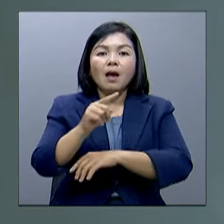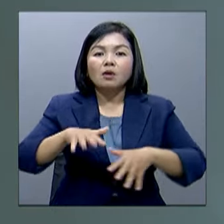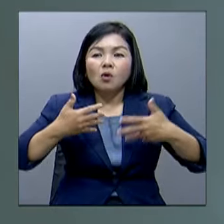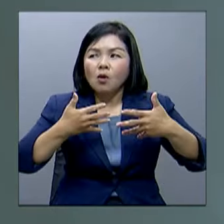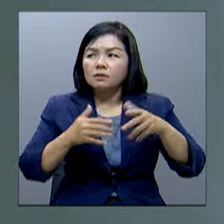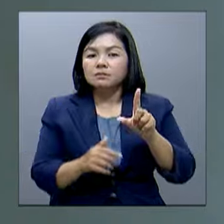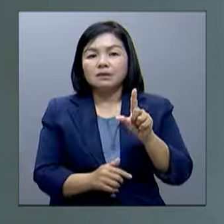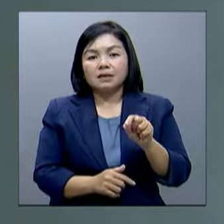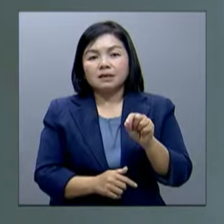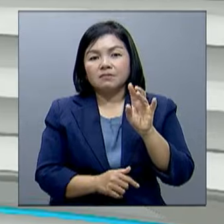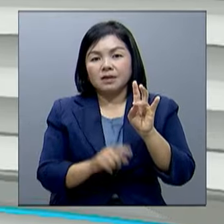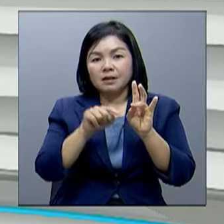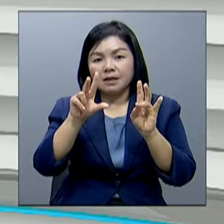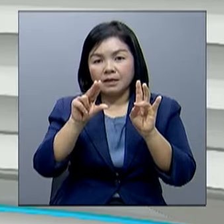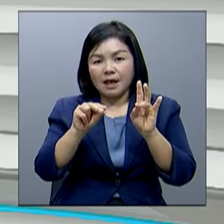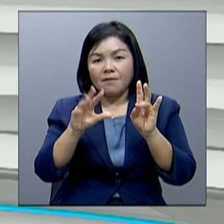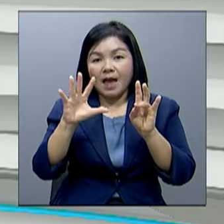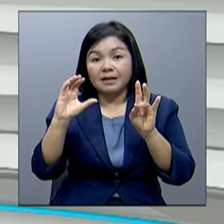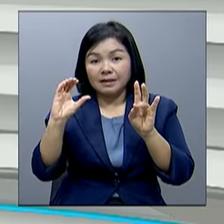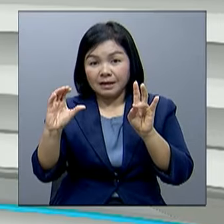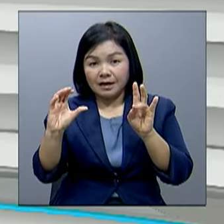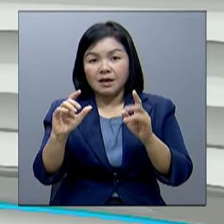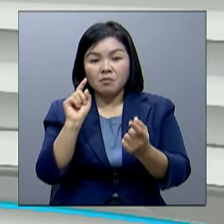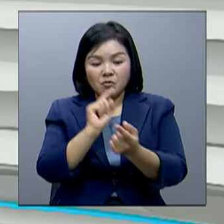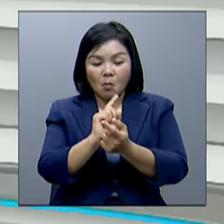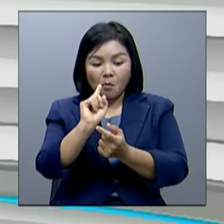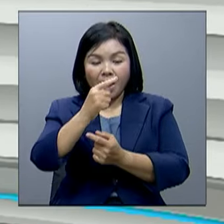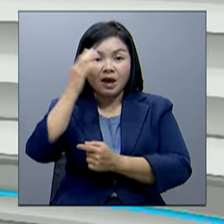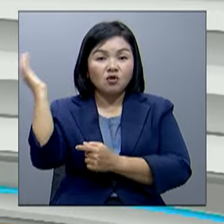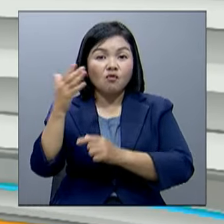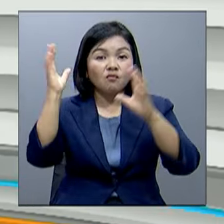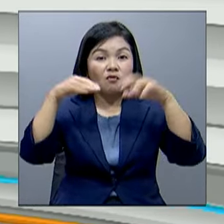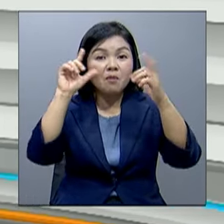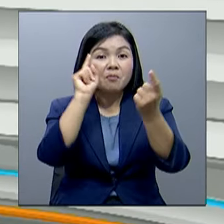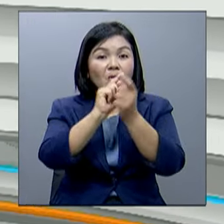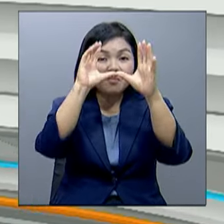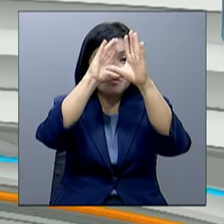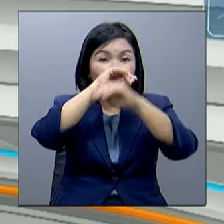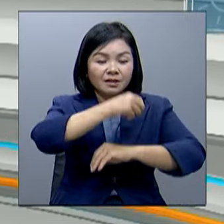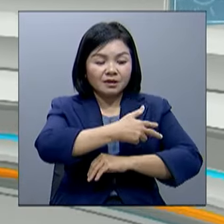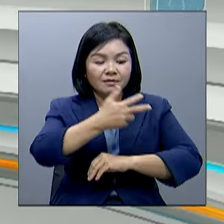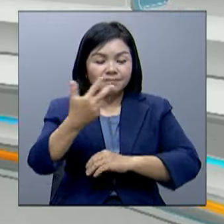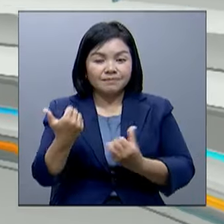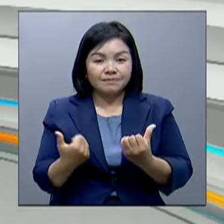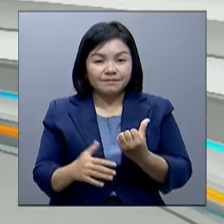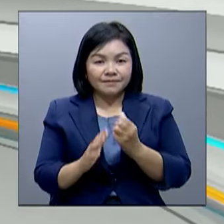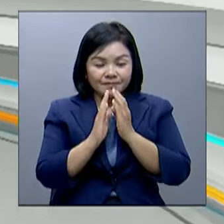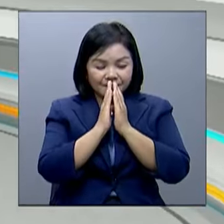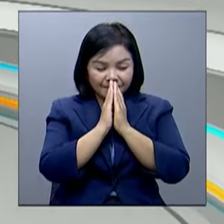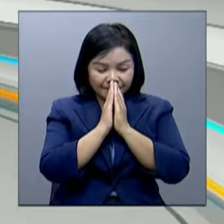35 องศาเซลเซีสคณผชมสามาถกบมาติดตามพยากรอากาศได้ใหม่ในข่าวขั้นไทยPBS สำรบวนนี้สวสดีค่ะ